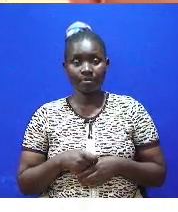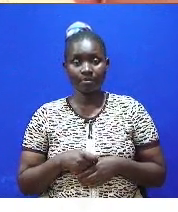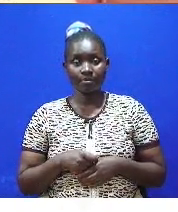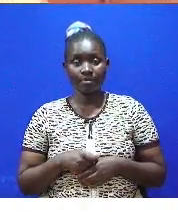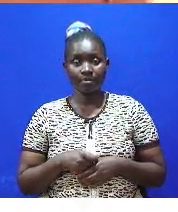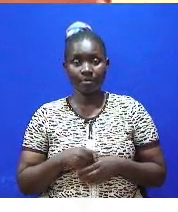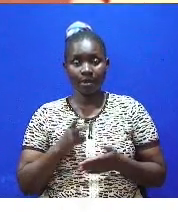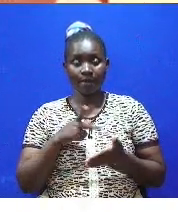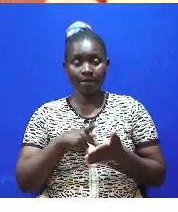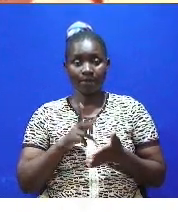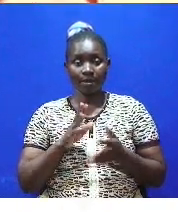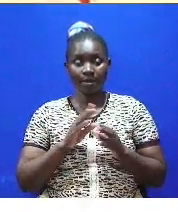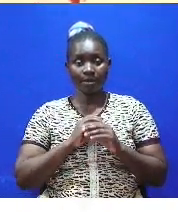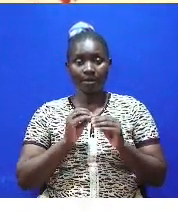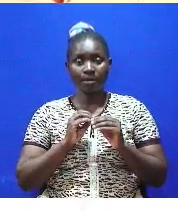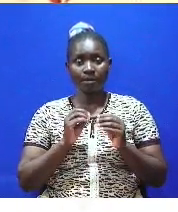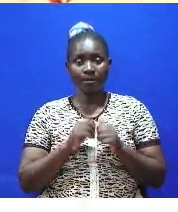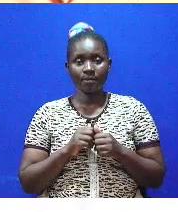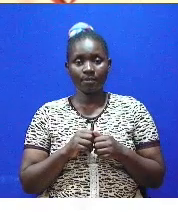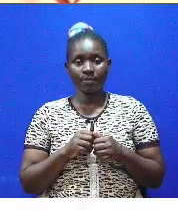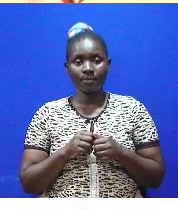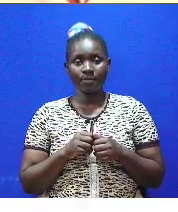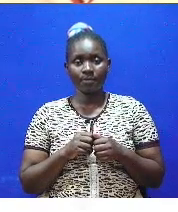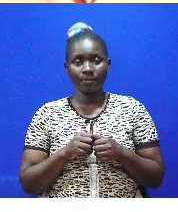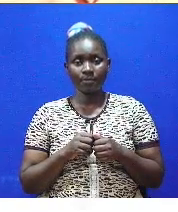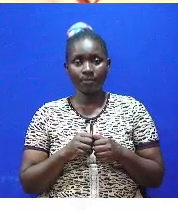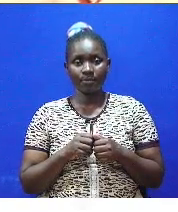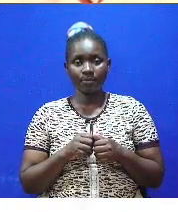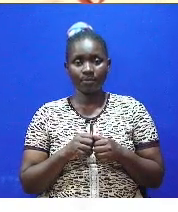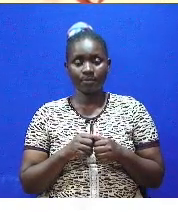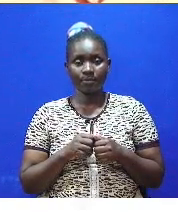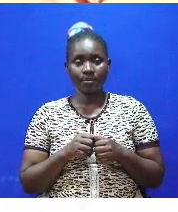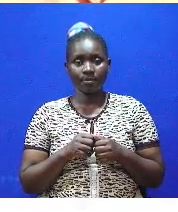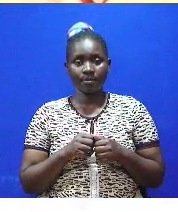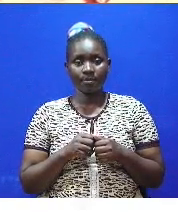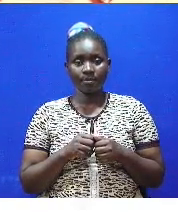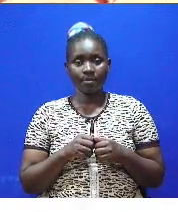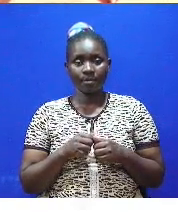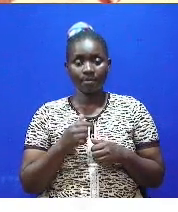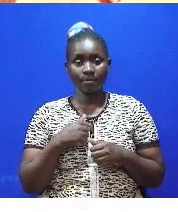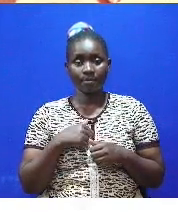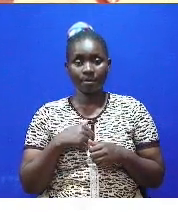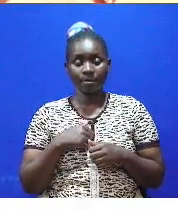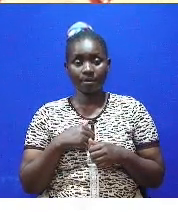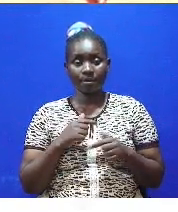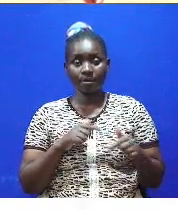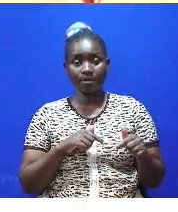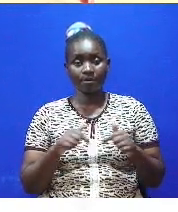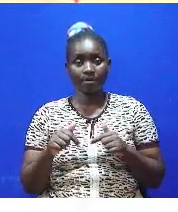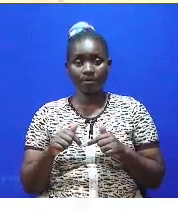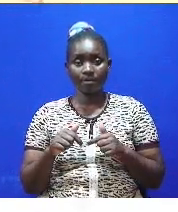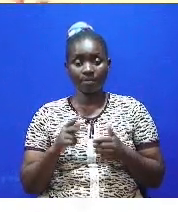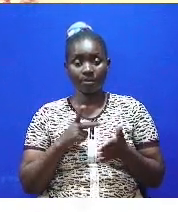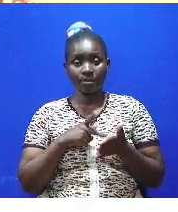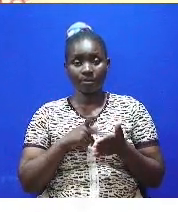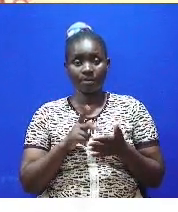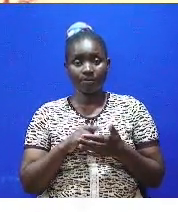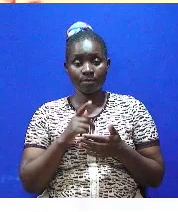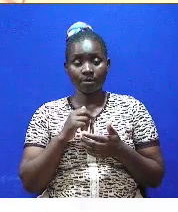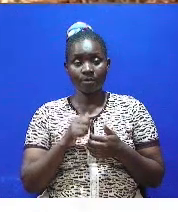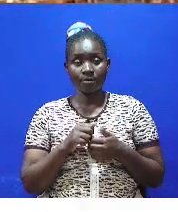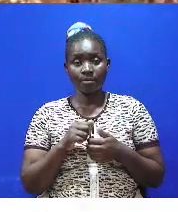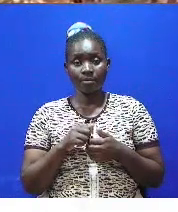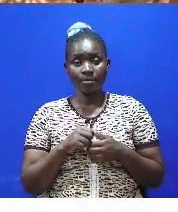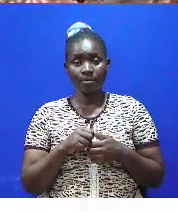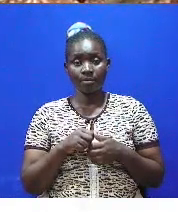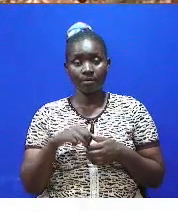akana, airete saiti ya airu miambiri. Nkibono ngo kora. Nga ingo rusichiwe sanga kanabu, uibuwe uli seri okuru